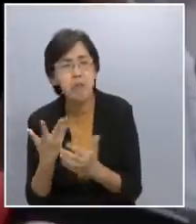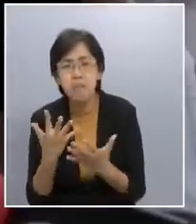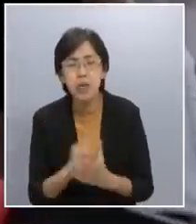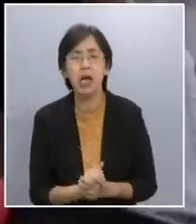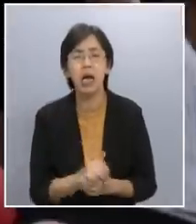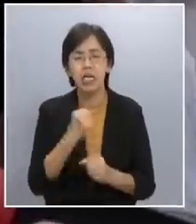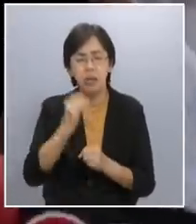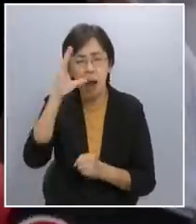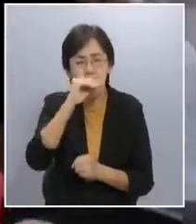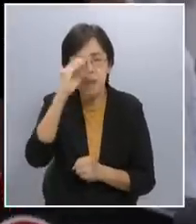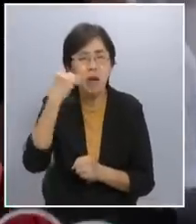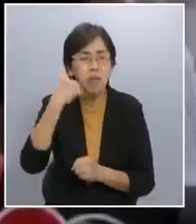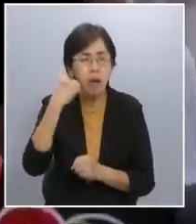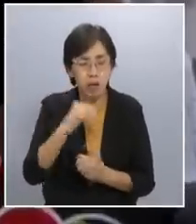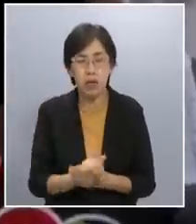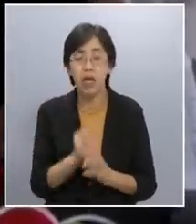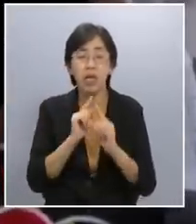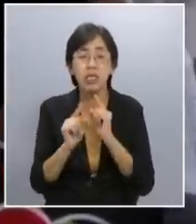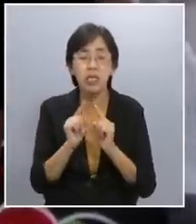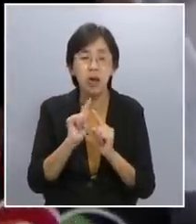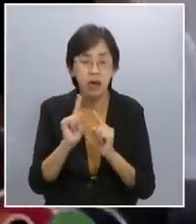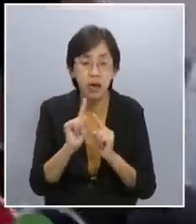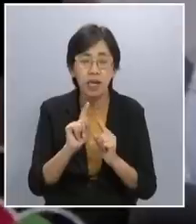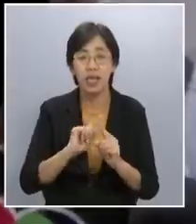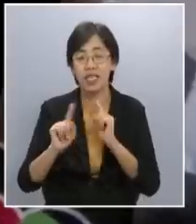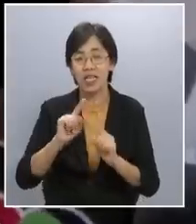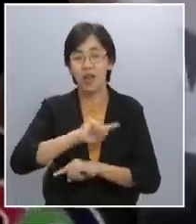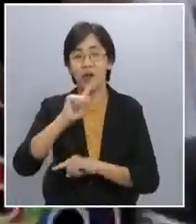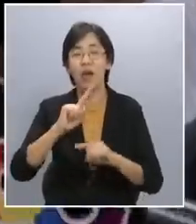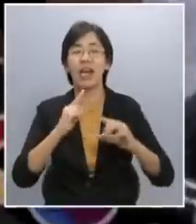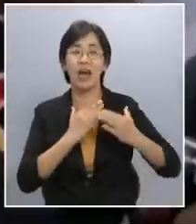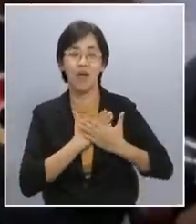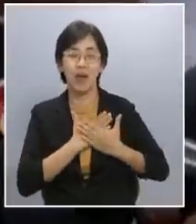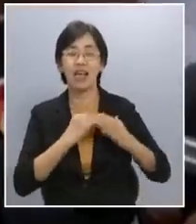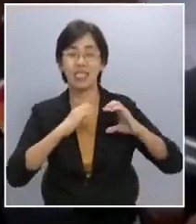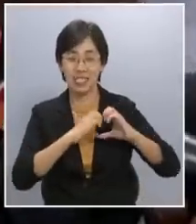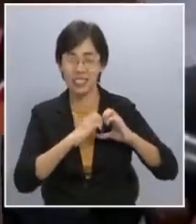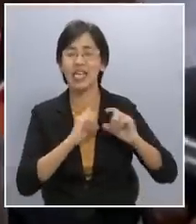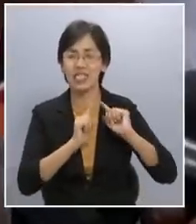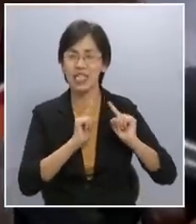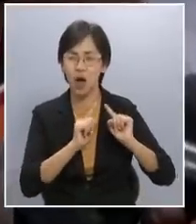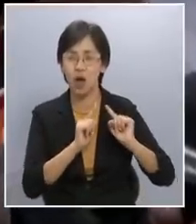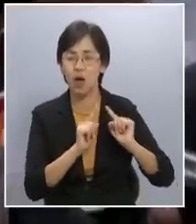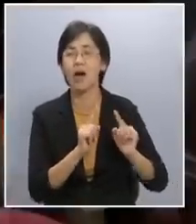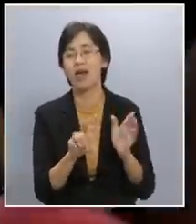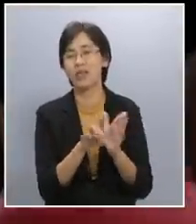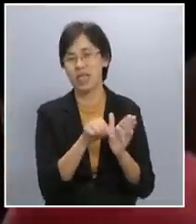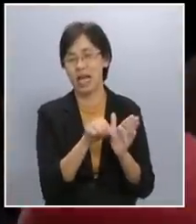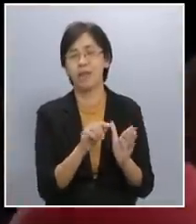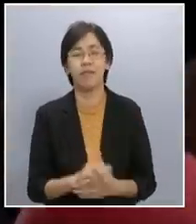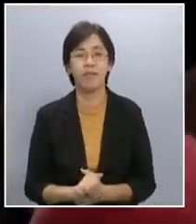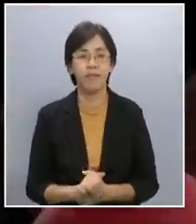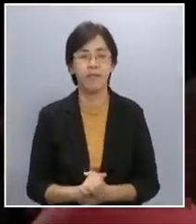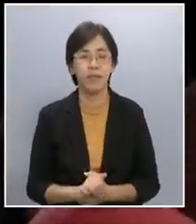ครั้งสุดท้ายที่ติดต่อกับท่านก็เมื่อวันท้ายที่ผ่านมานี่เองนะฮะลองฟังเสียงอดีตลูกน้องดูนะครับ ผ